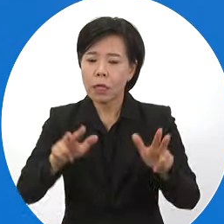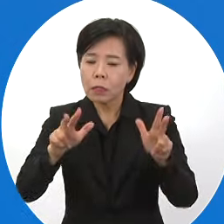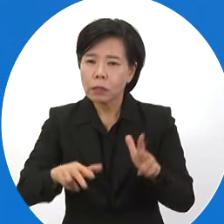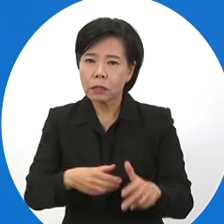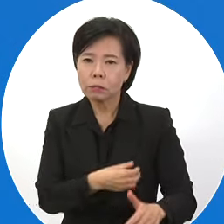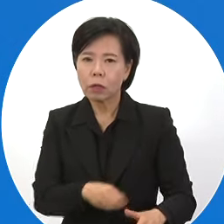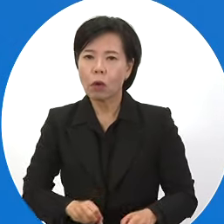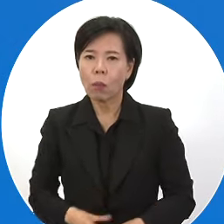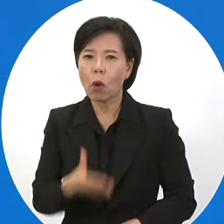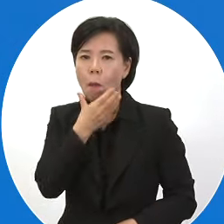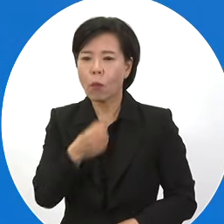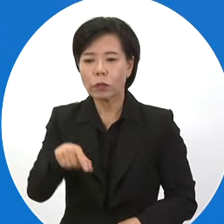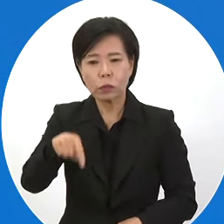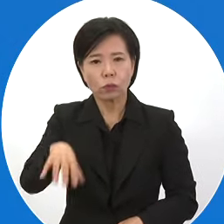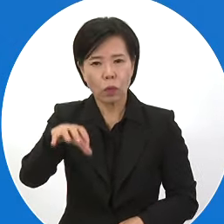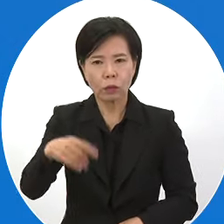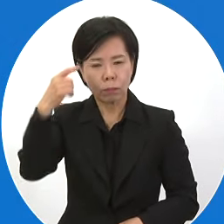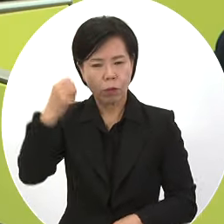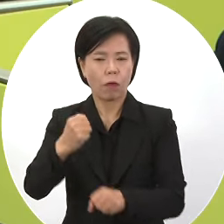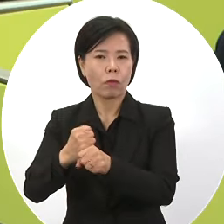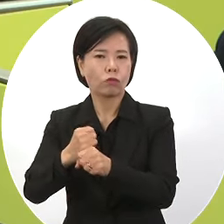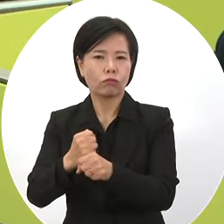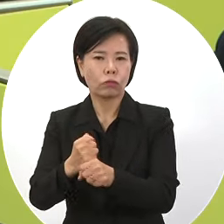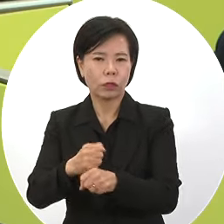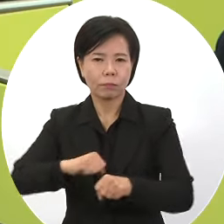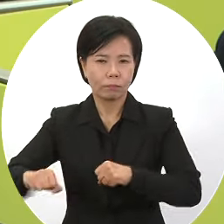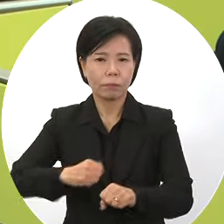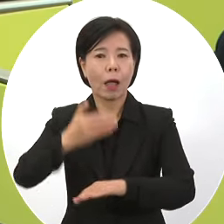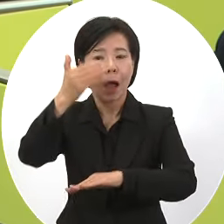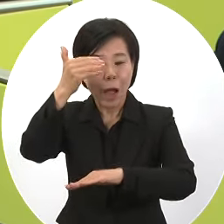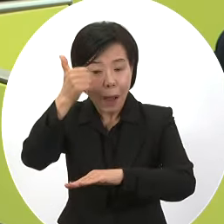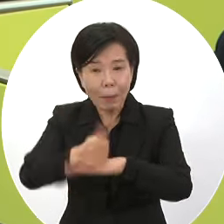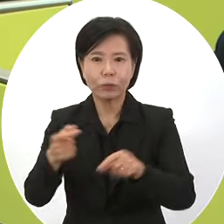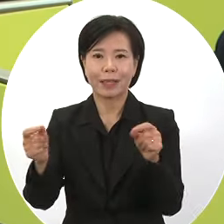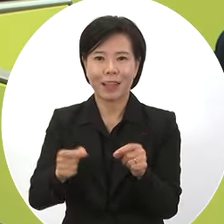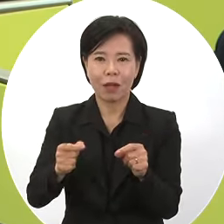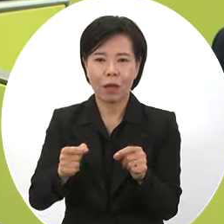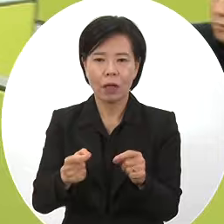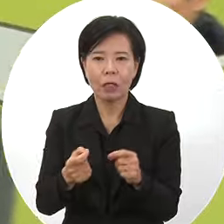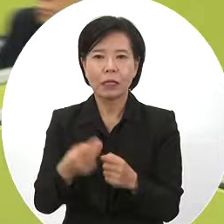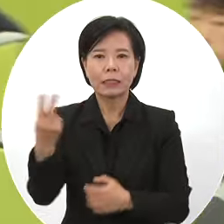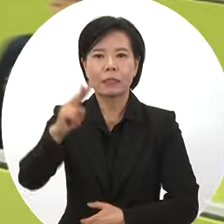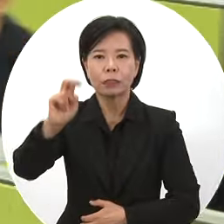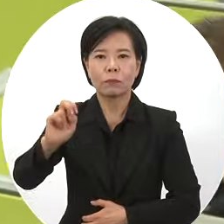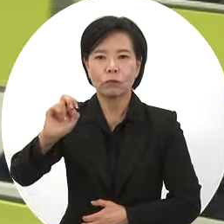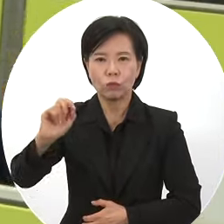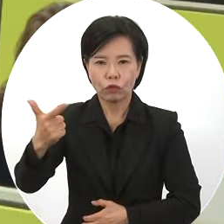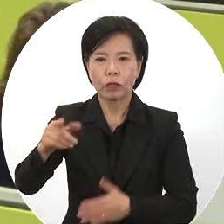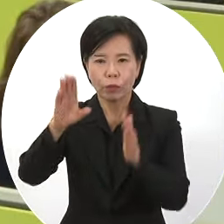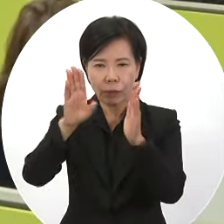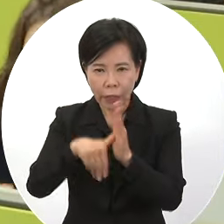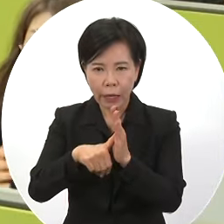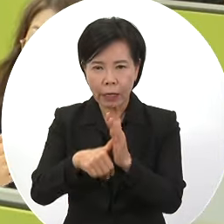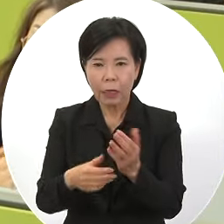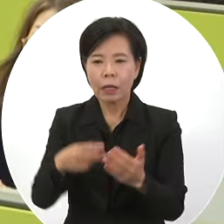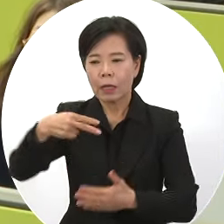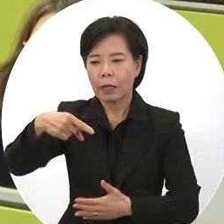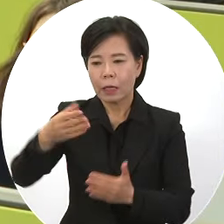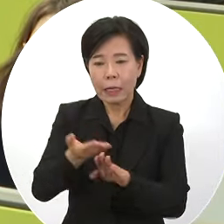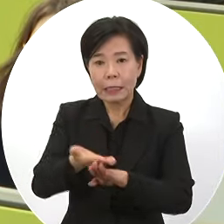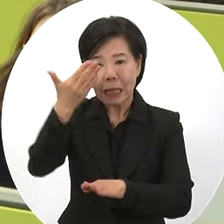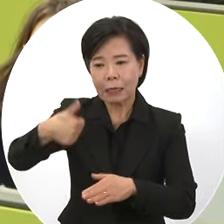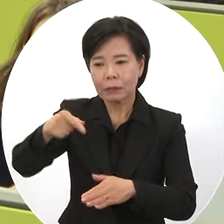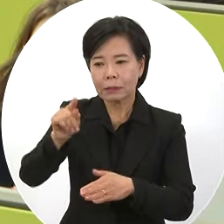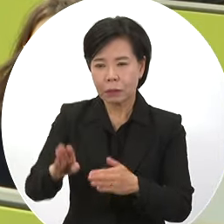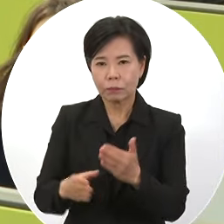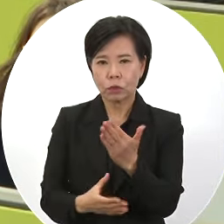현재 보건복지부가 이를 위한 연구를 마무리 중입니다. 제주도는 2026년 예정된